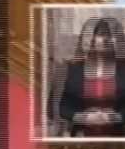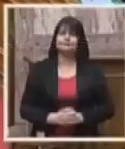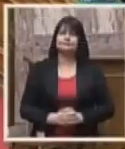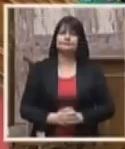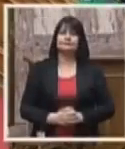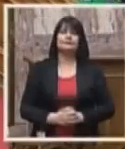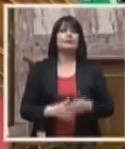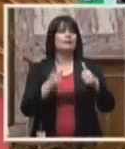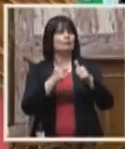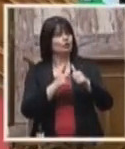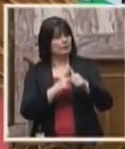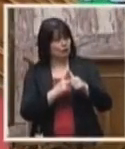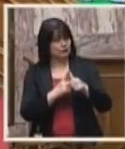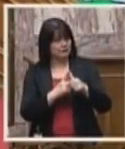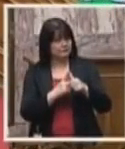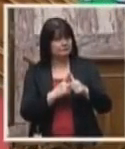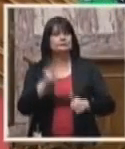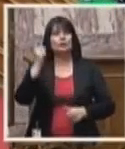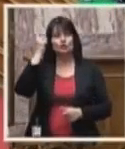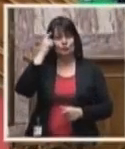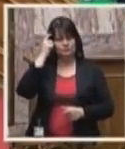Πρώτα απ' όλα, νομίζω ότι